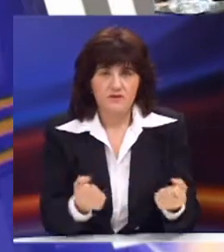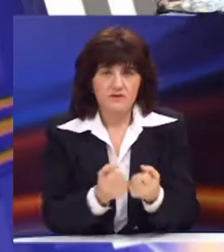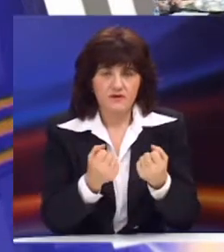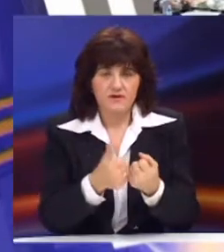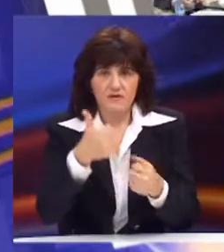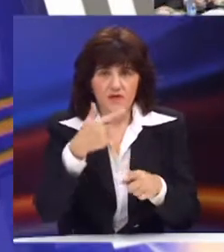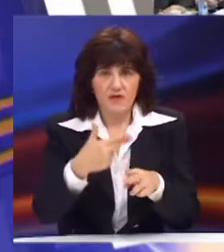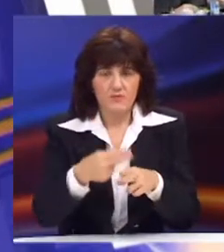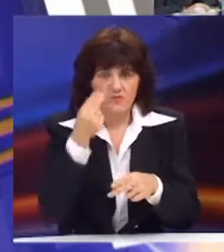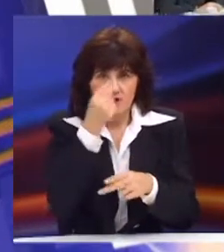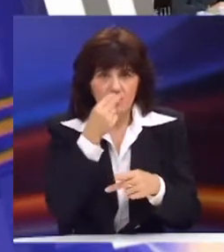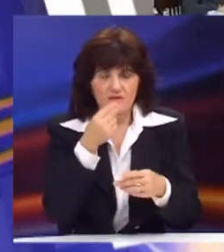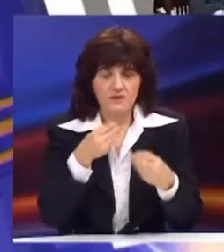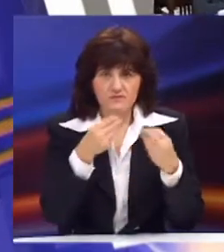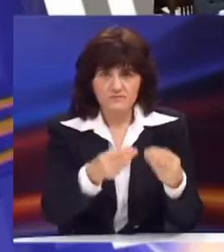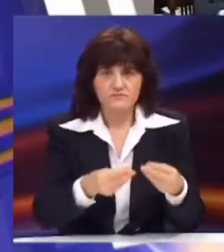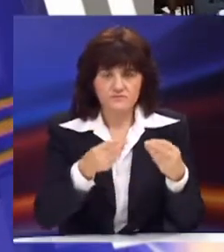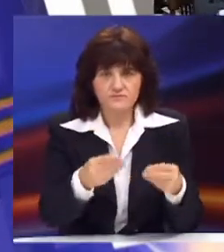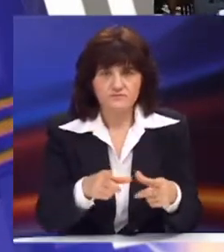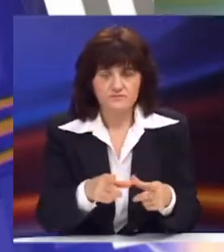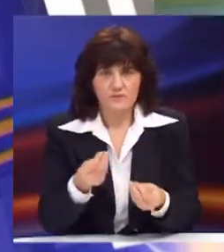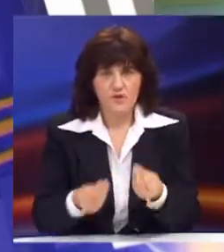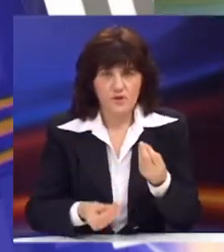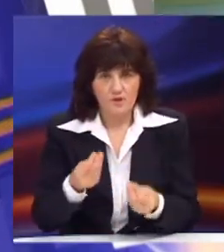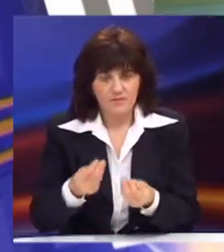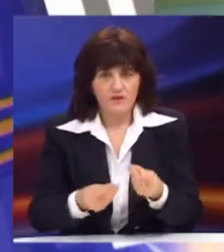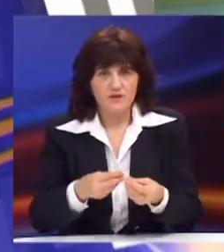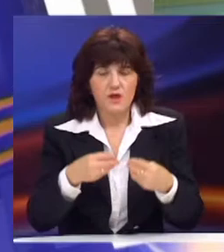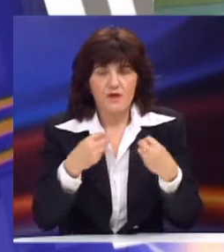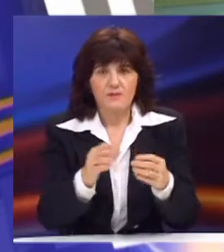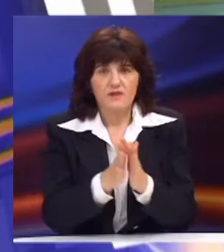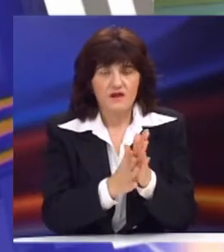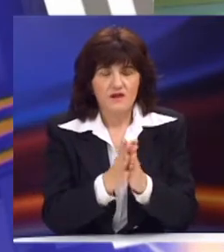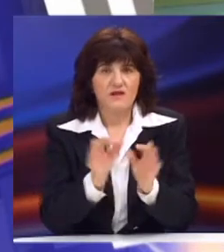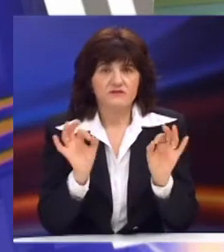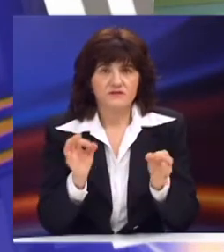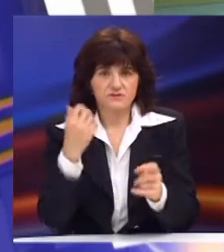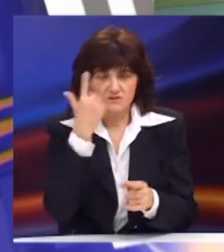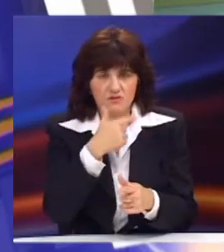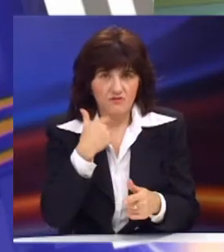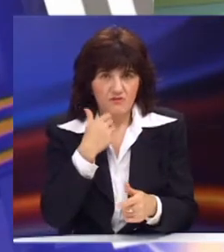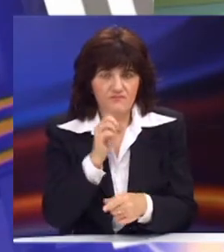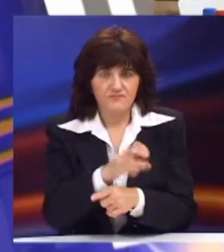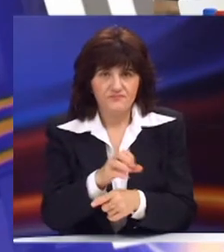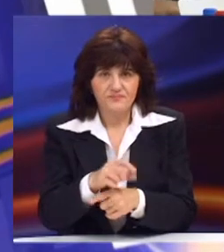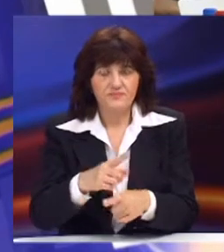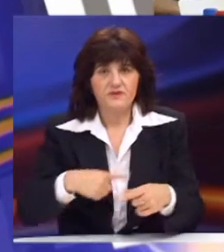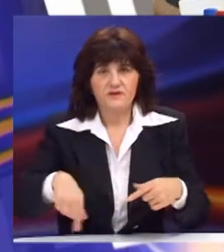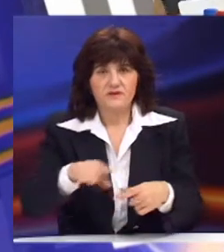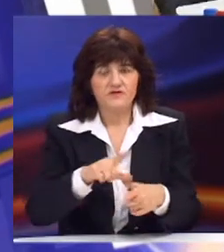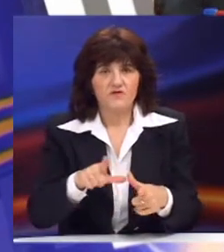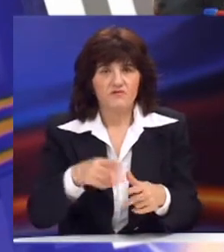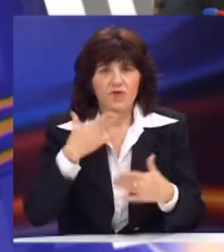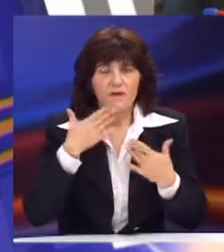učestvovale u radionicama koje su jednom nedeljno organizovane u prostorijama predškolske ustanove. Kroz predavanje i razgovor sa stručnim licima iz oblasti